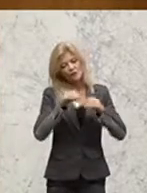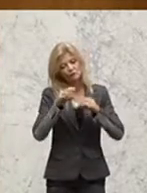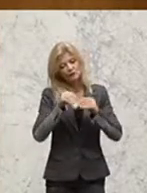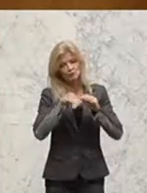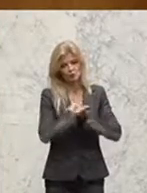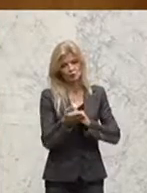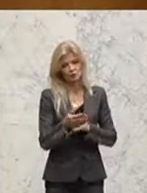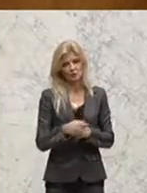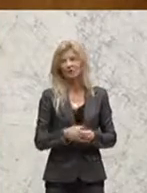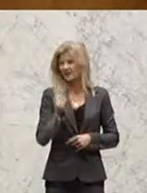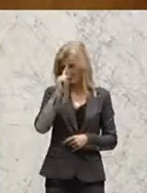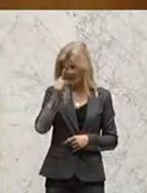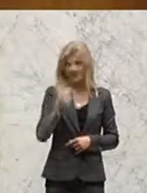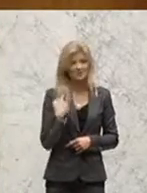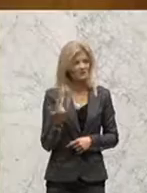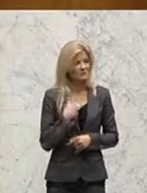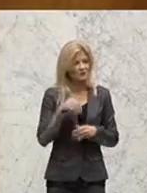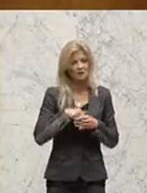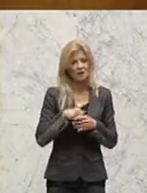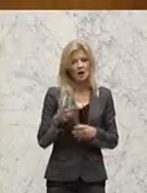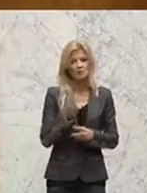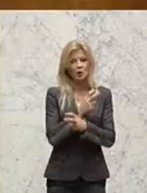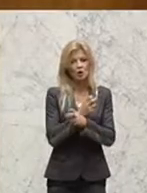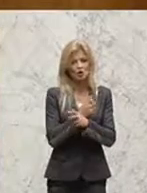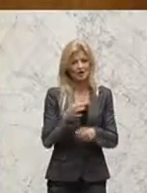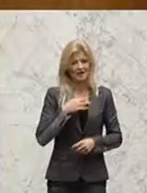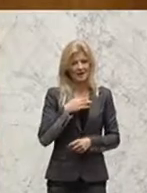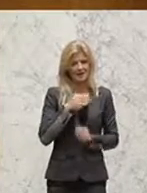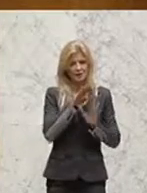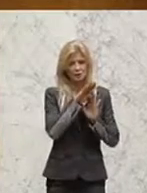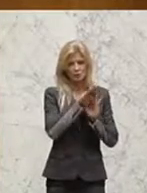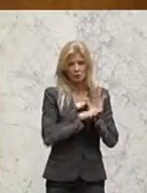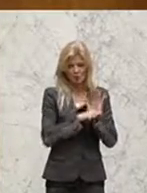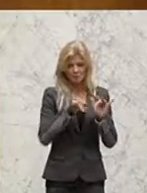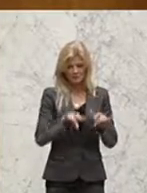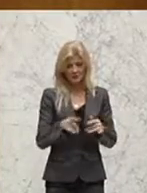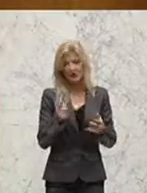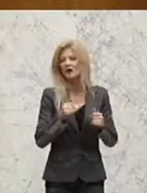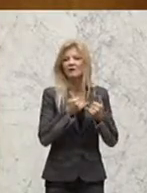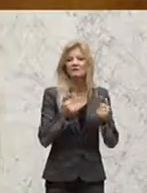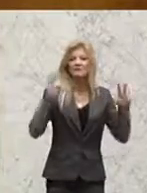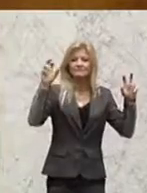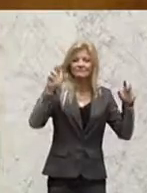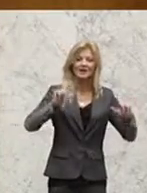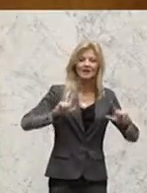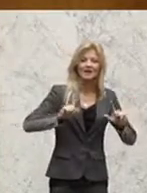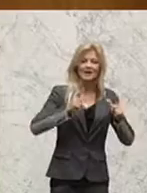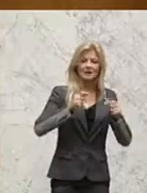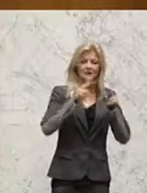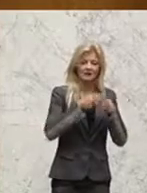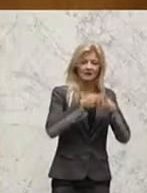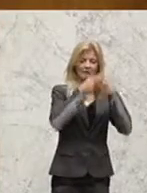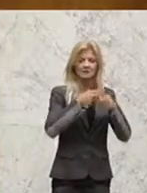ein eigenes Programm, ein eigenes Projekt Leben retten, Safe Lives Projekt vorgestellt haben auf